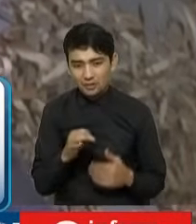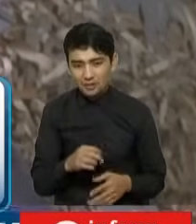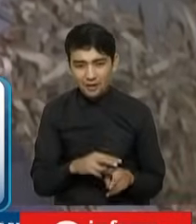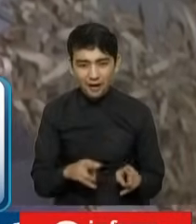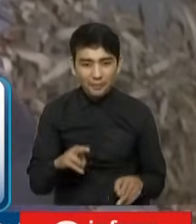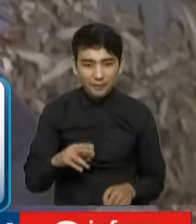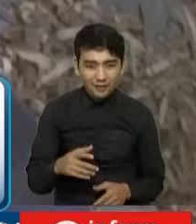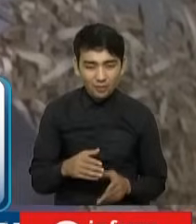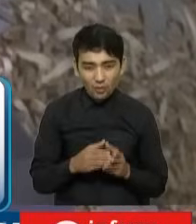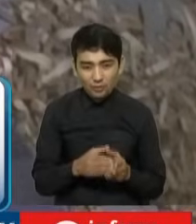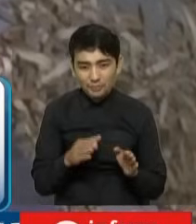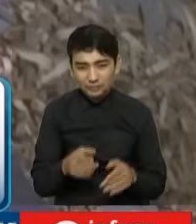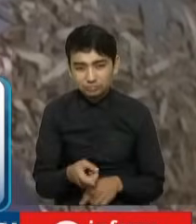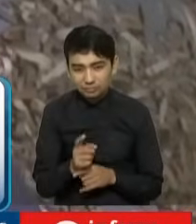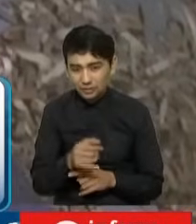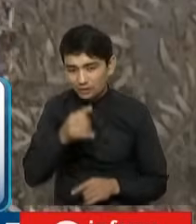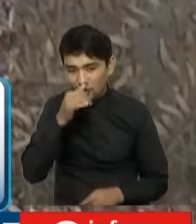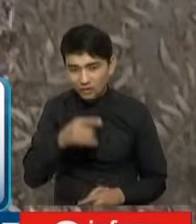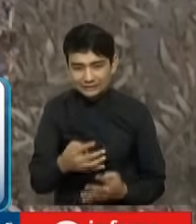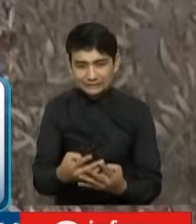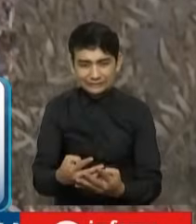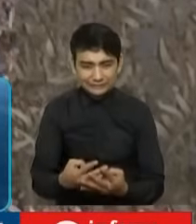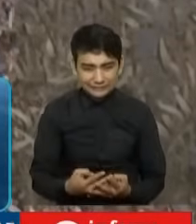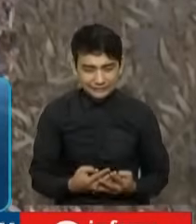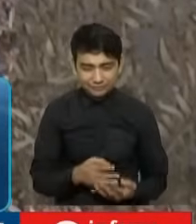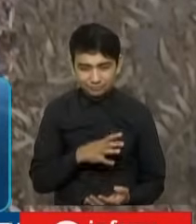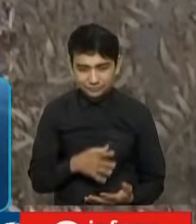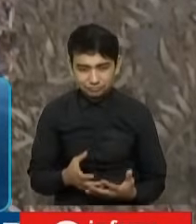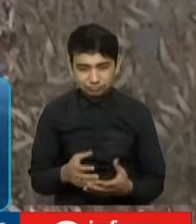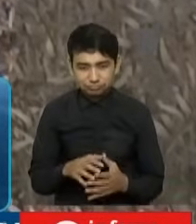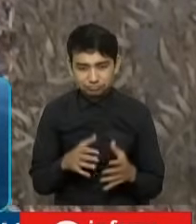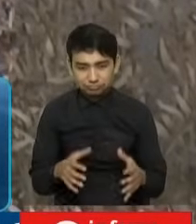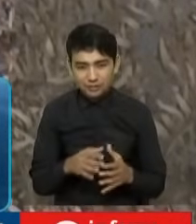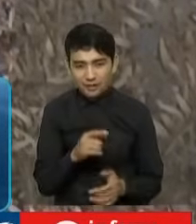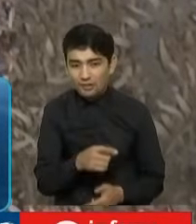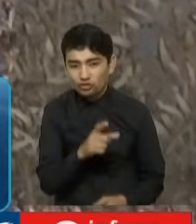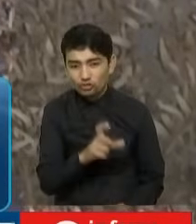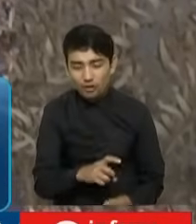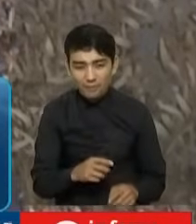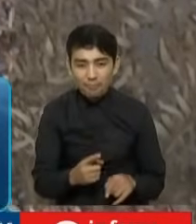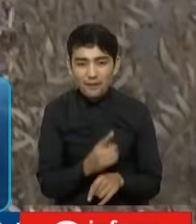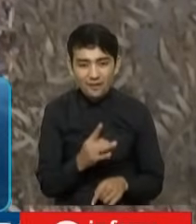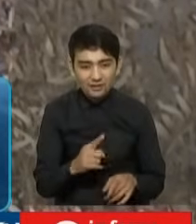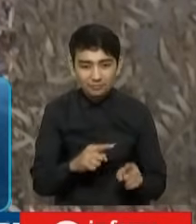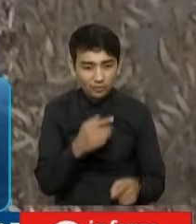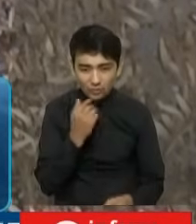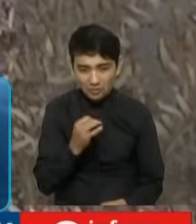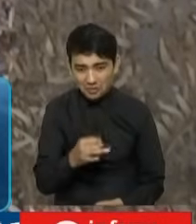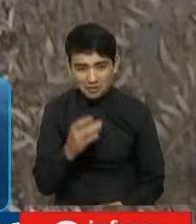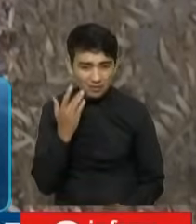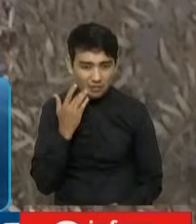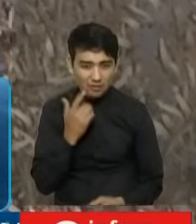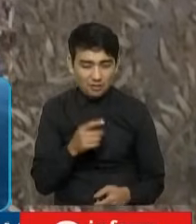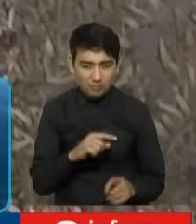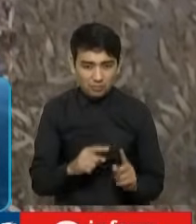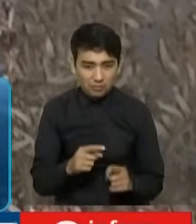поймать. А все это осуществляется именно сетями. Уже неоднократно ловился этот человек. И периодически он, ну, как бы нам